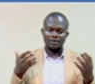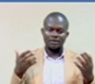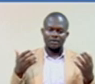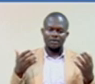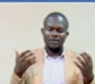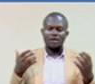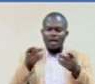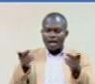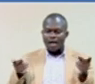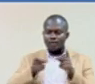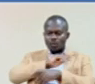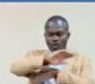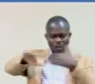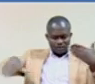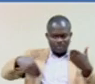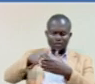hariho hose,